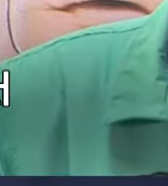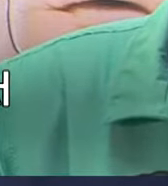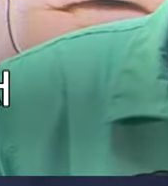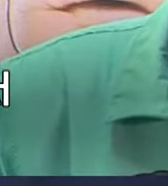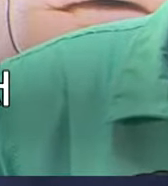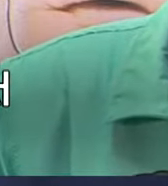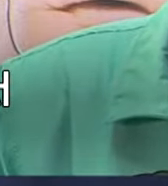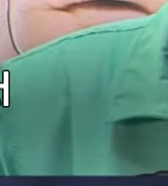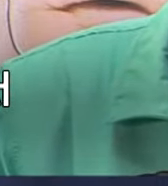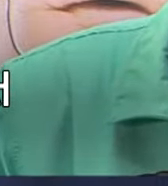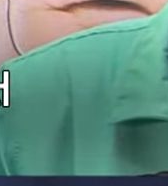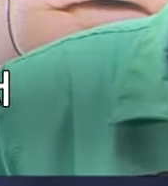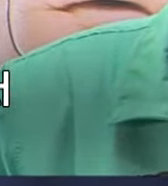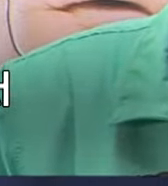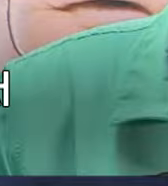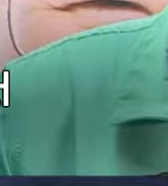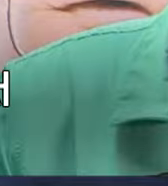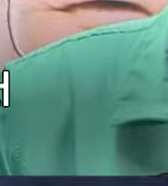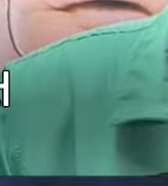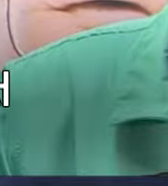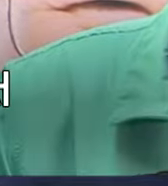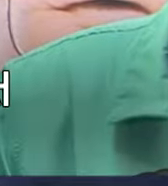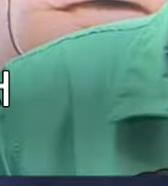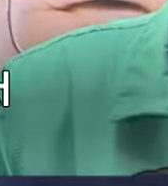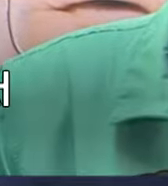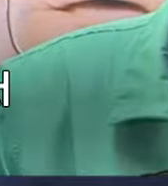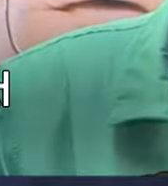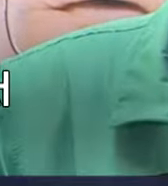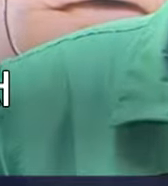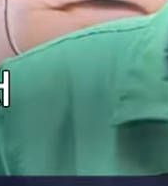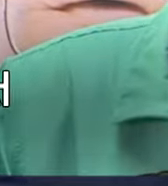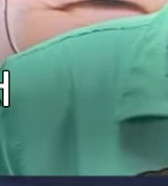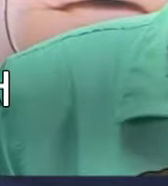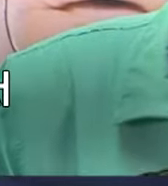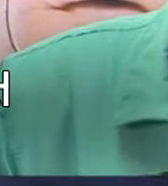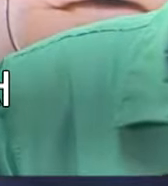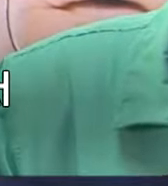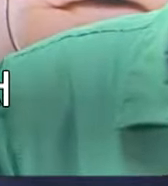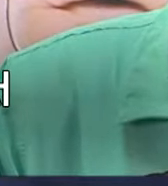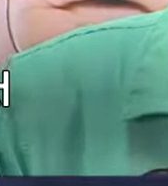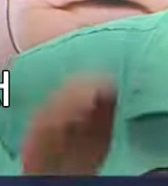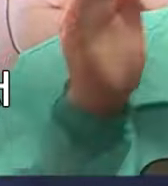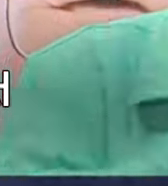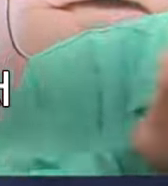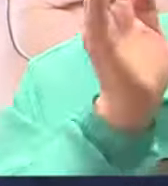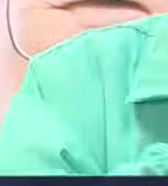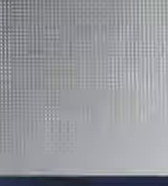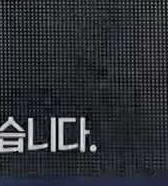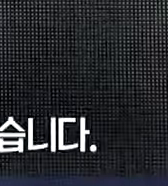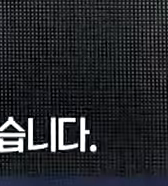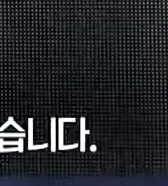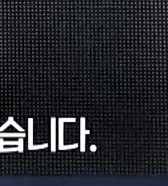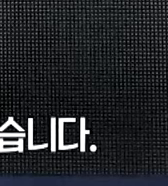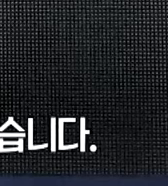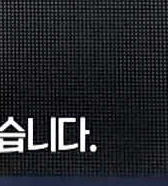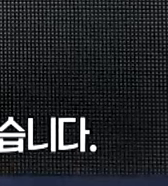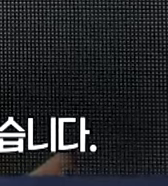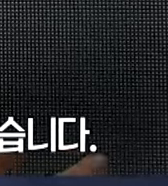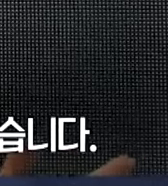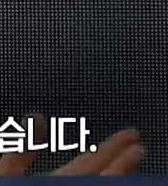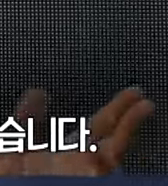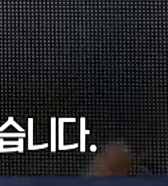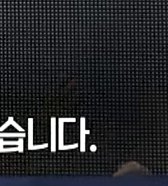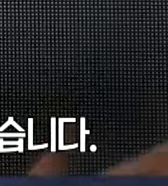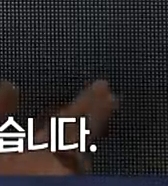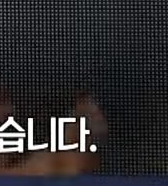향해 국민 여러분들께서 소중한 한 표 주실 것이라고 믿어오시지 않습니다. 쉬운 선거 결코